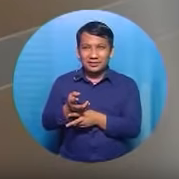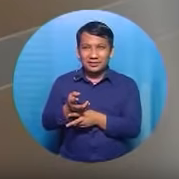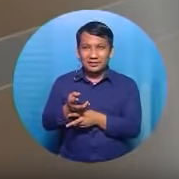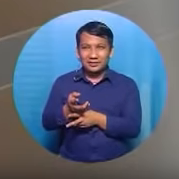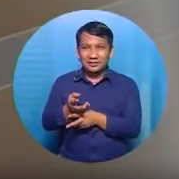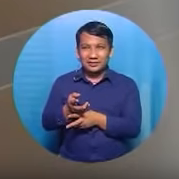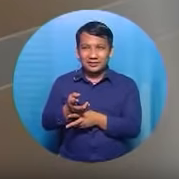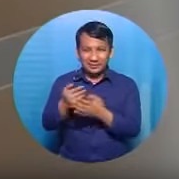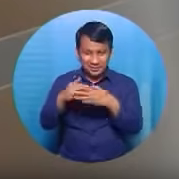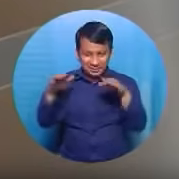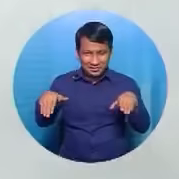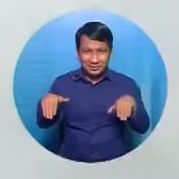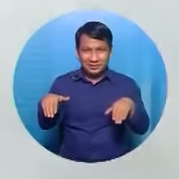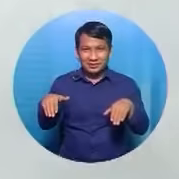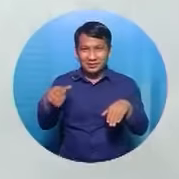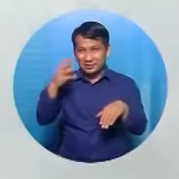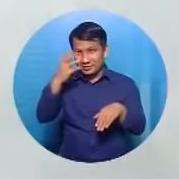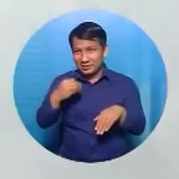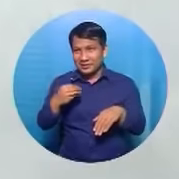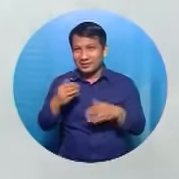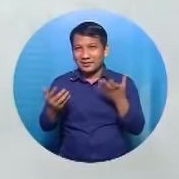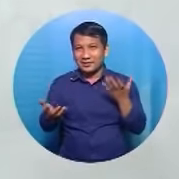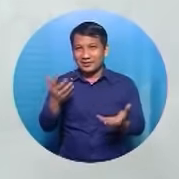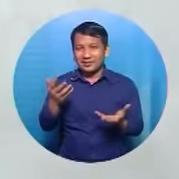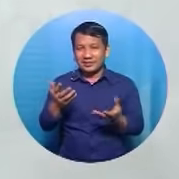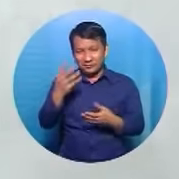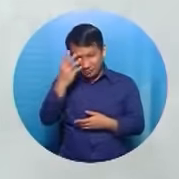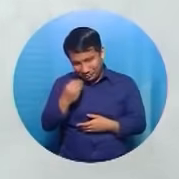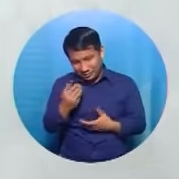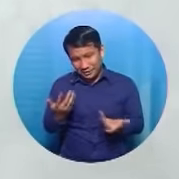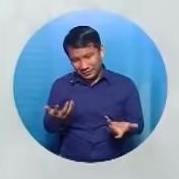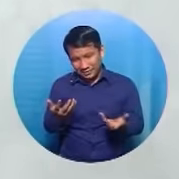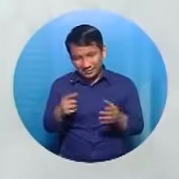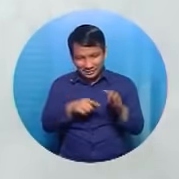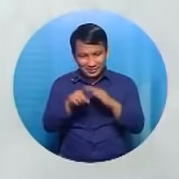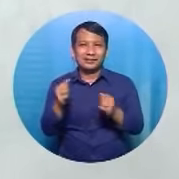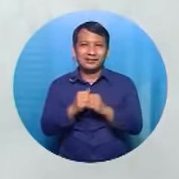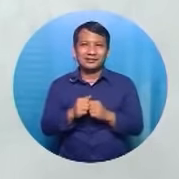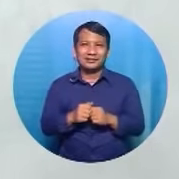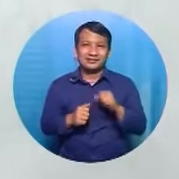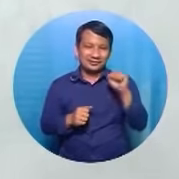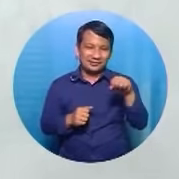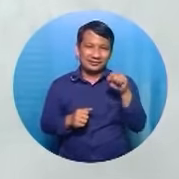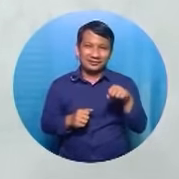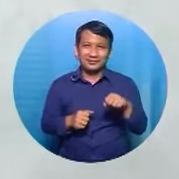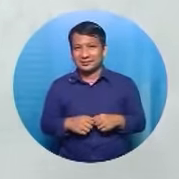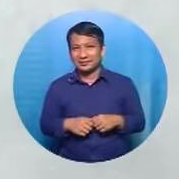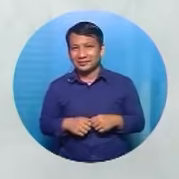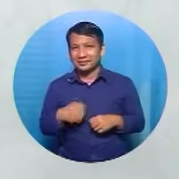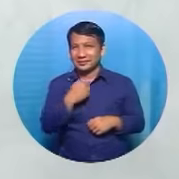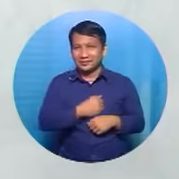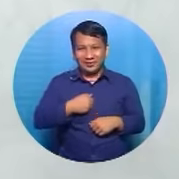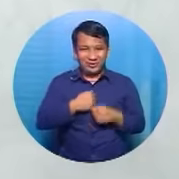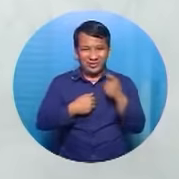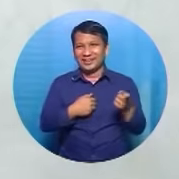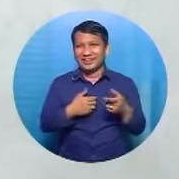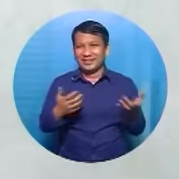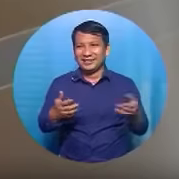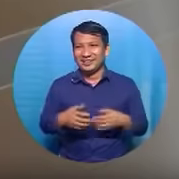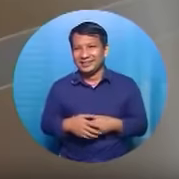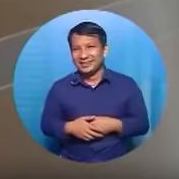Yung kapatid po ng babae. Iyon sa bantay, kaya sa nakatulog. So, nakalusot, nalusutan sila. Opo, sorry po nila. Oh, sorry po